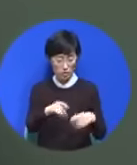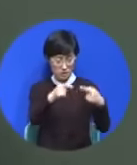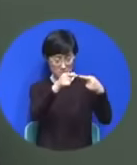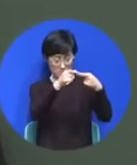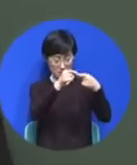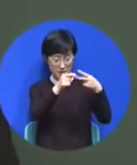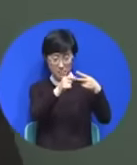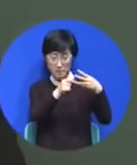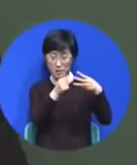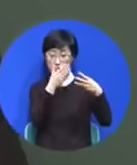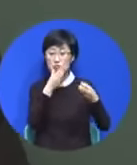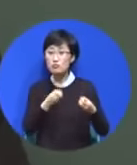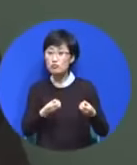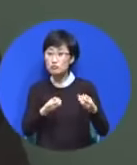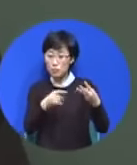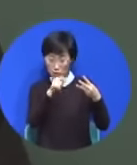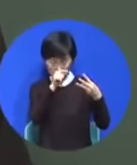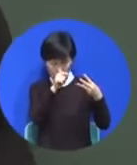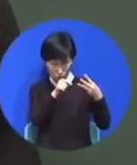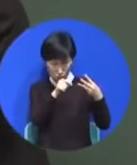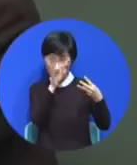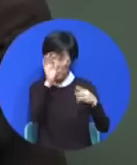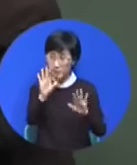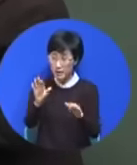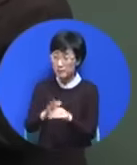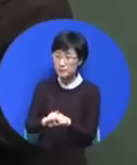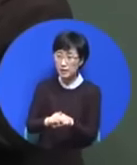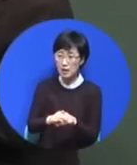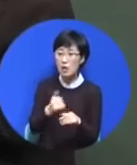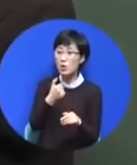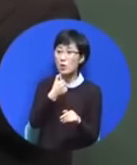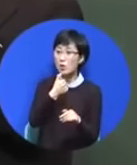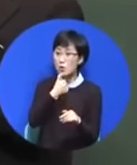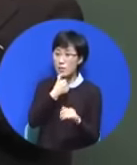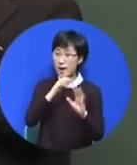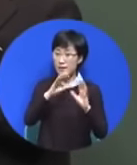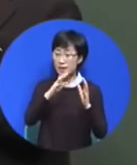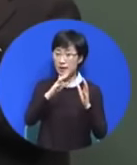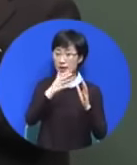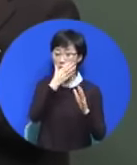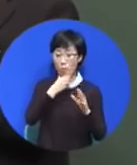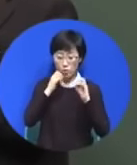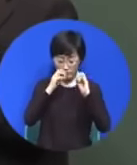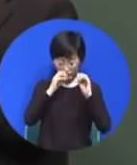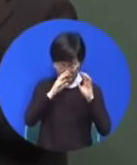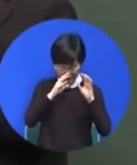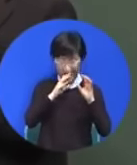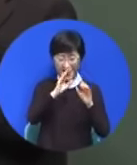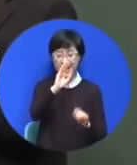축복이 큰 인물들이 교회를 지하기 시작했는데 잘될 줄